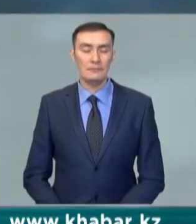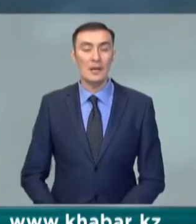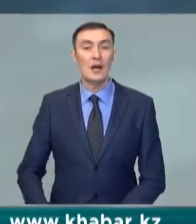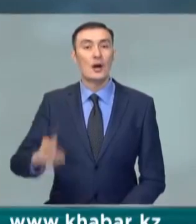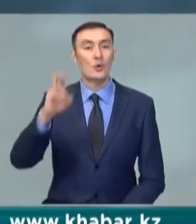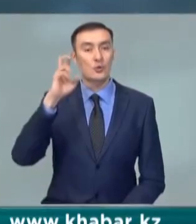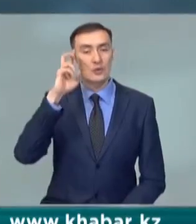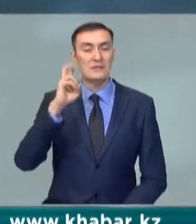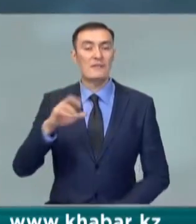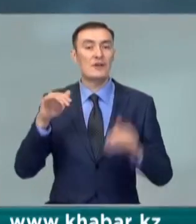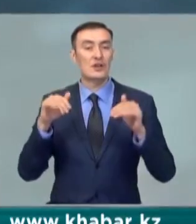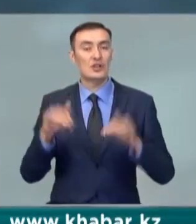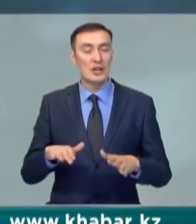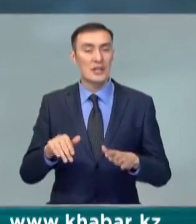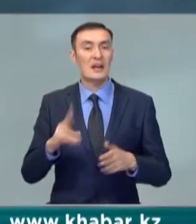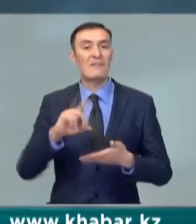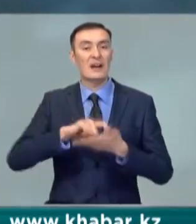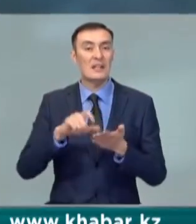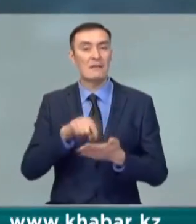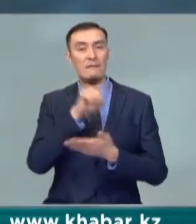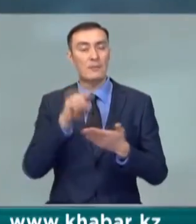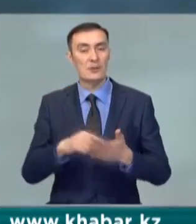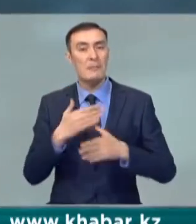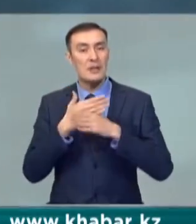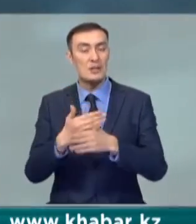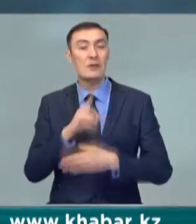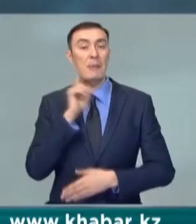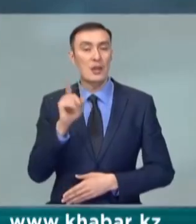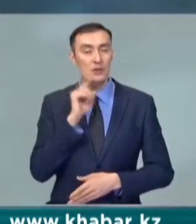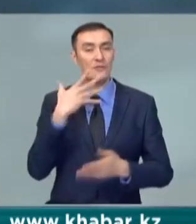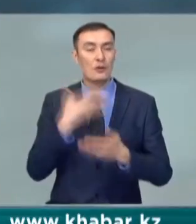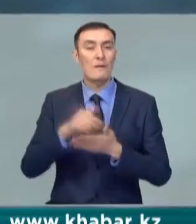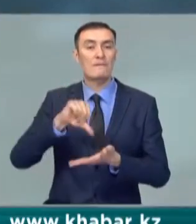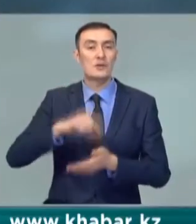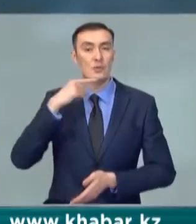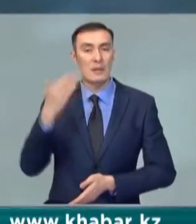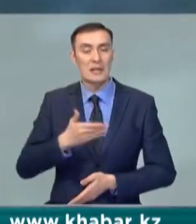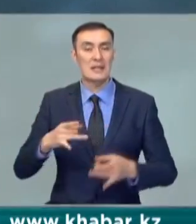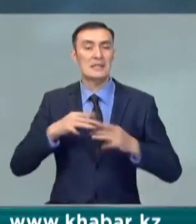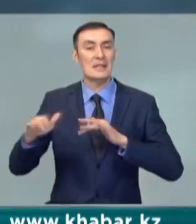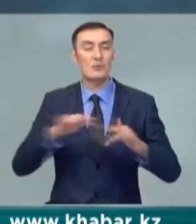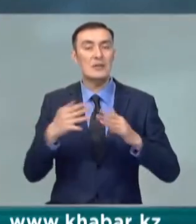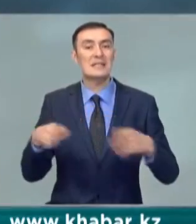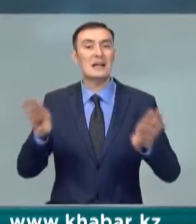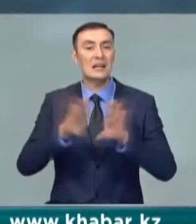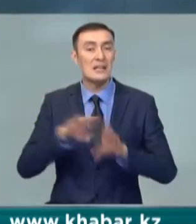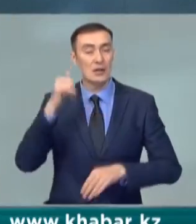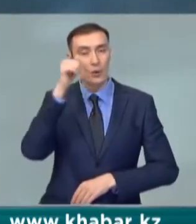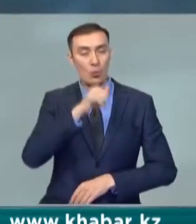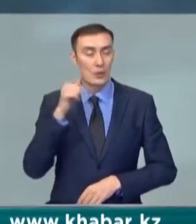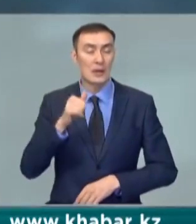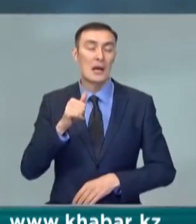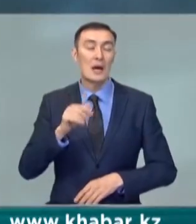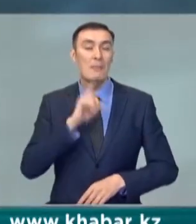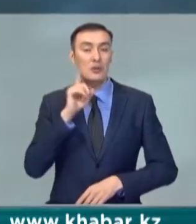Кстати, государство в решении квартирного вопроса поддерживает и молодежь. В своем выступлении на церемонии закрытия года молодежи